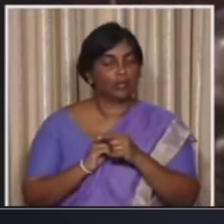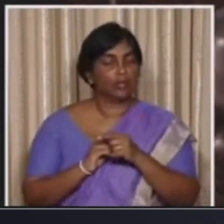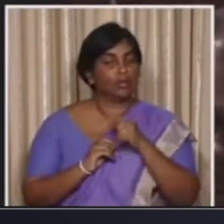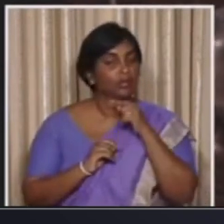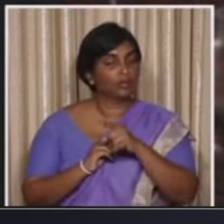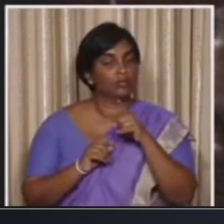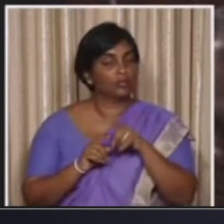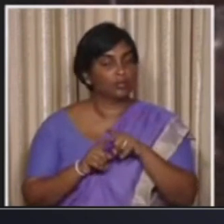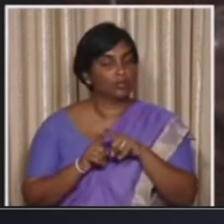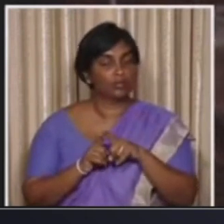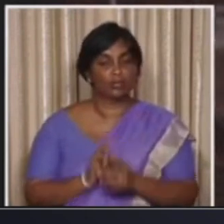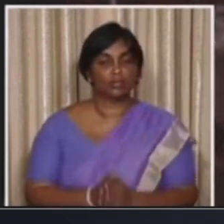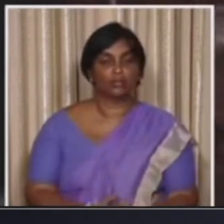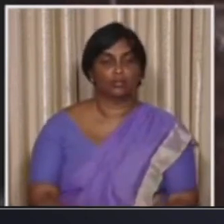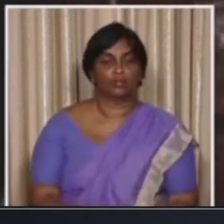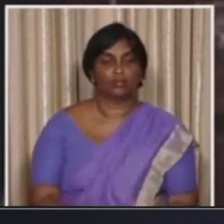ඒ නිසා